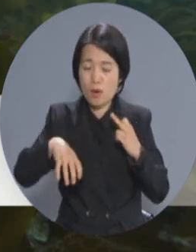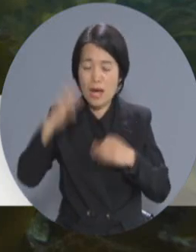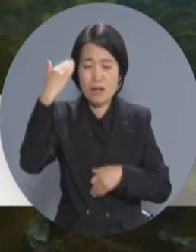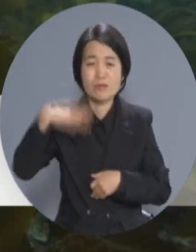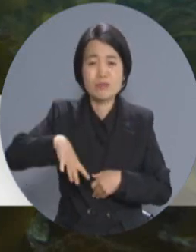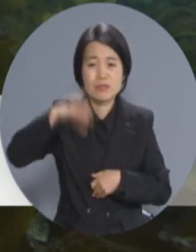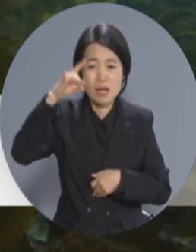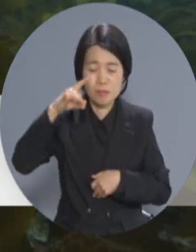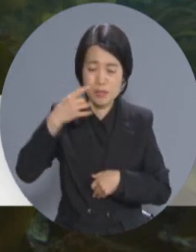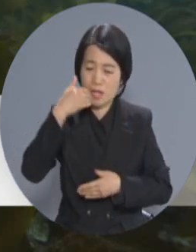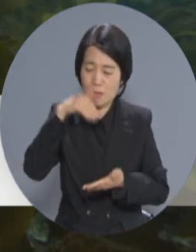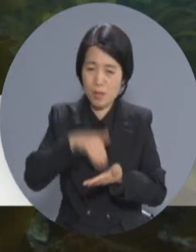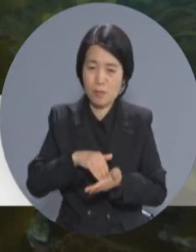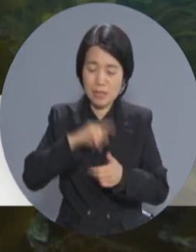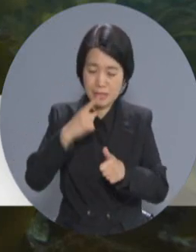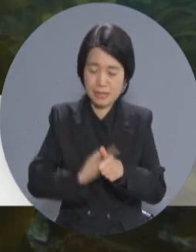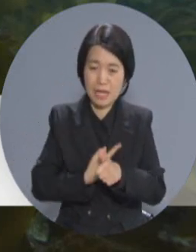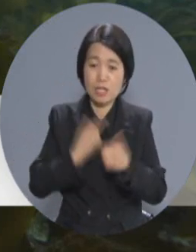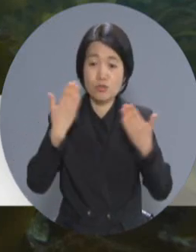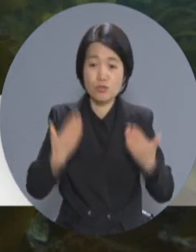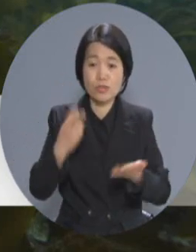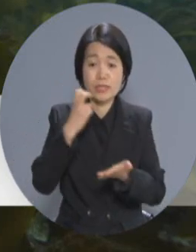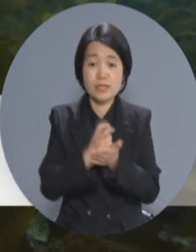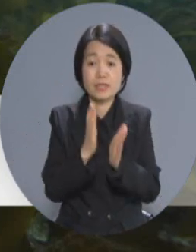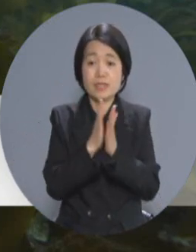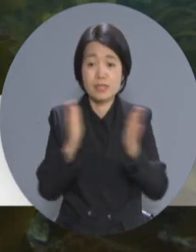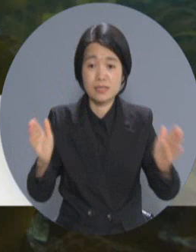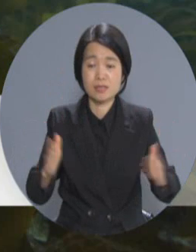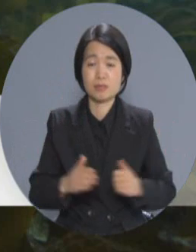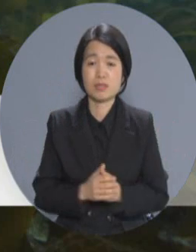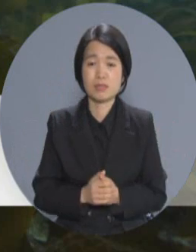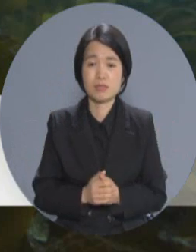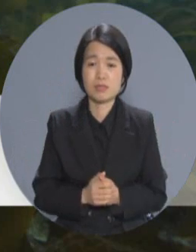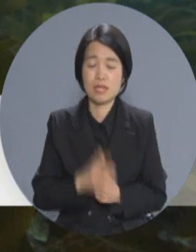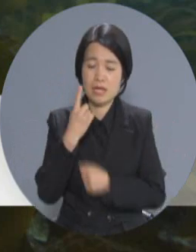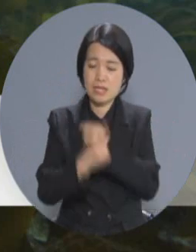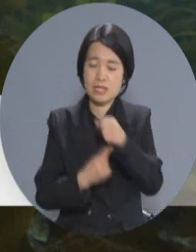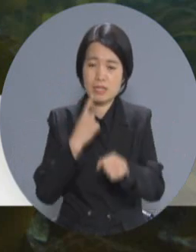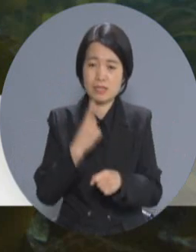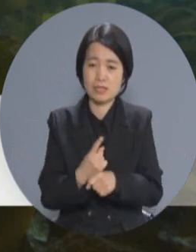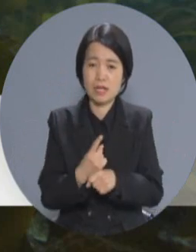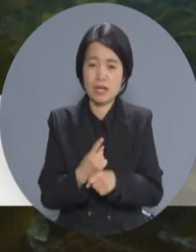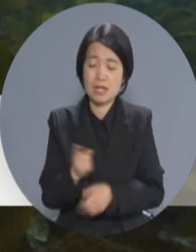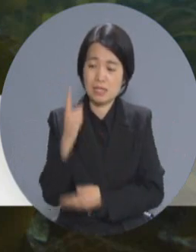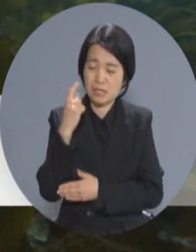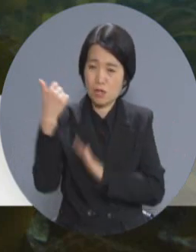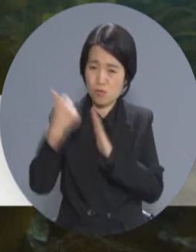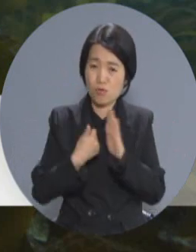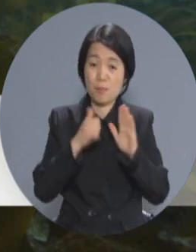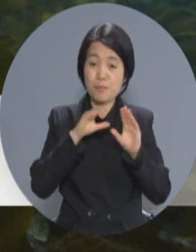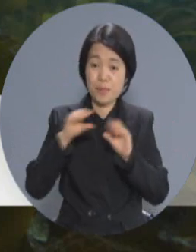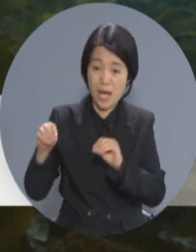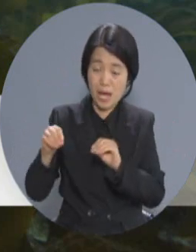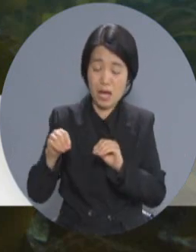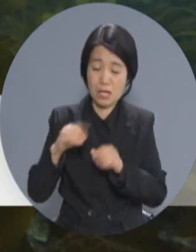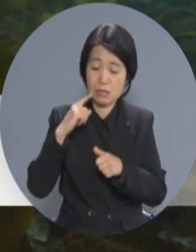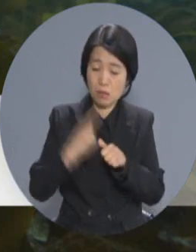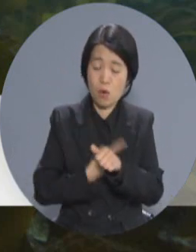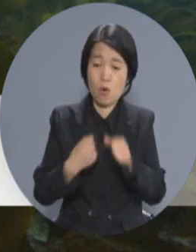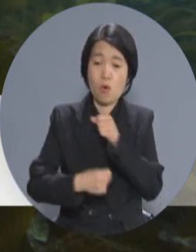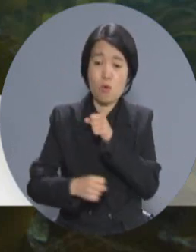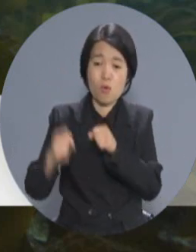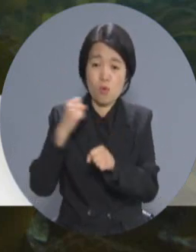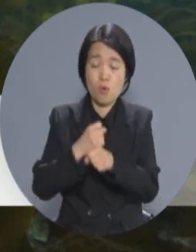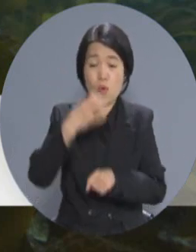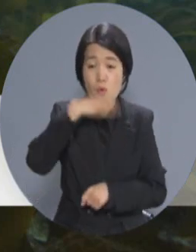국내 처음으로 갯바위 생태 휴식재가 시행됐습니다 1년간 그렇게 낚시객 출입을 제한했더니 생태회복